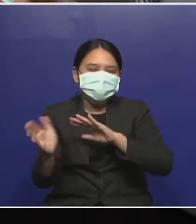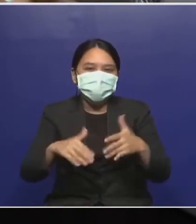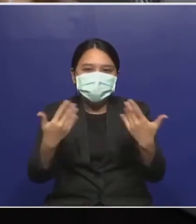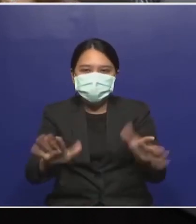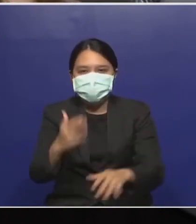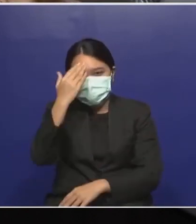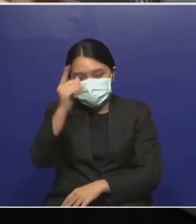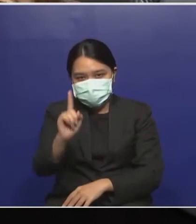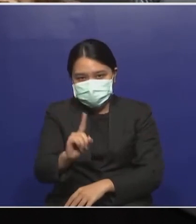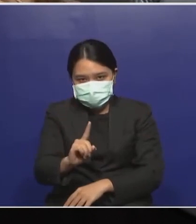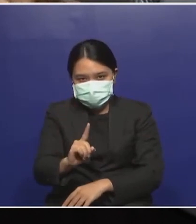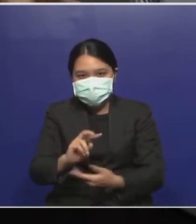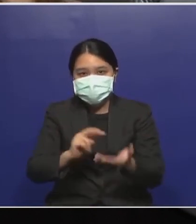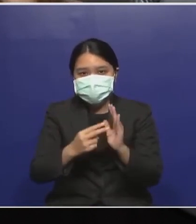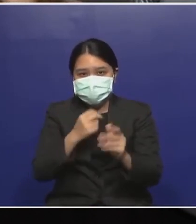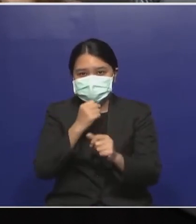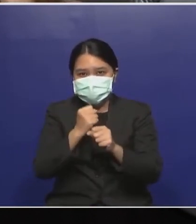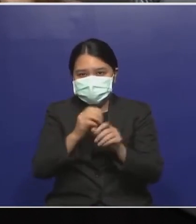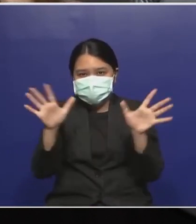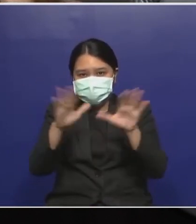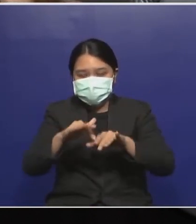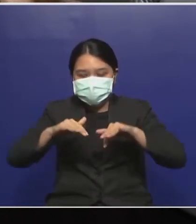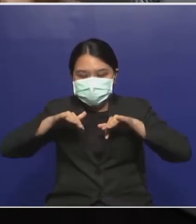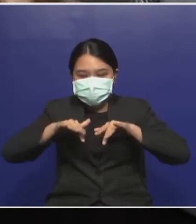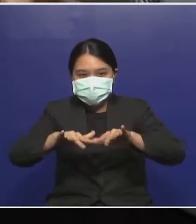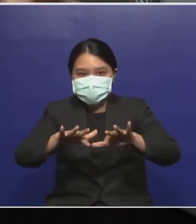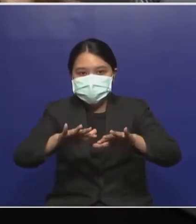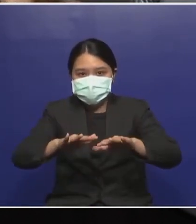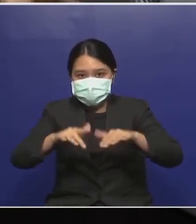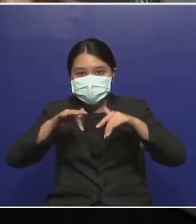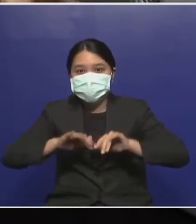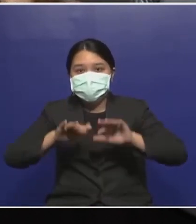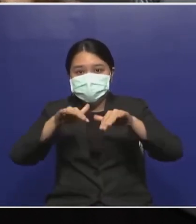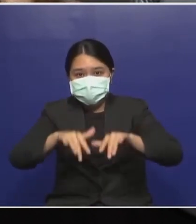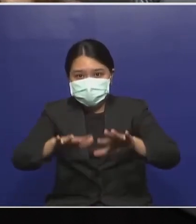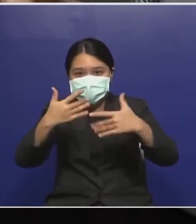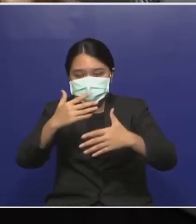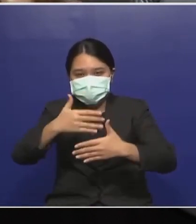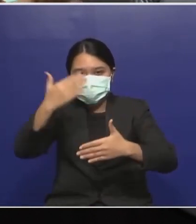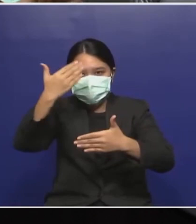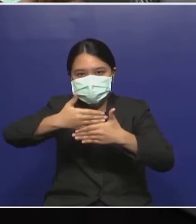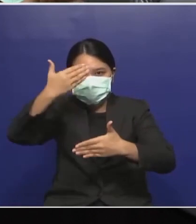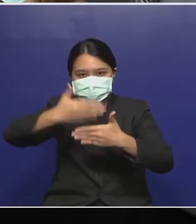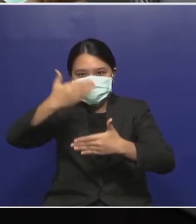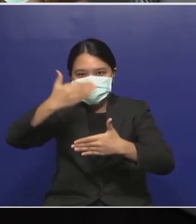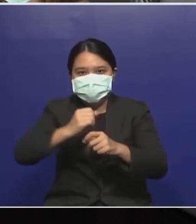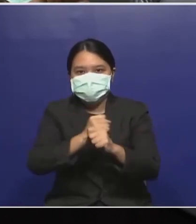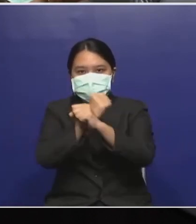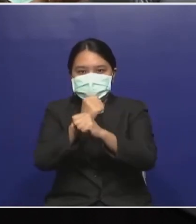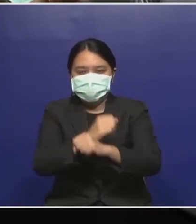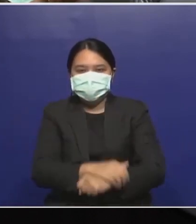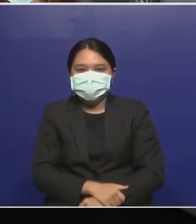เพราอะไรครับ ก็มนคือการสรางกแพงกันคลื่นครับ